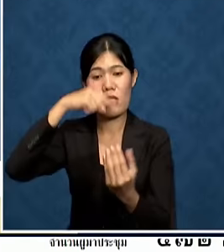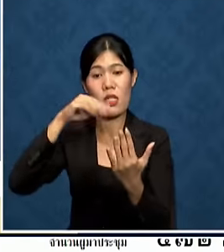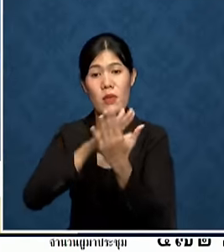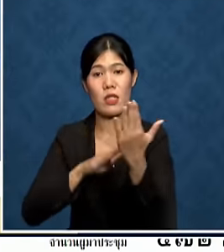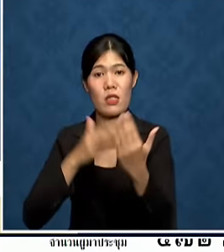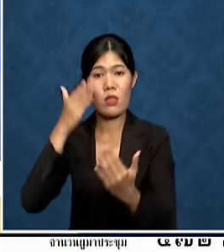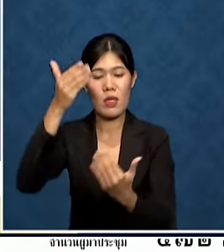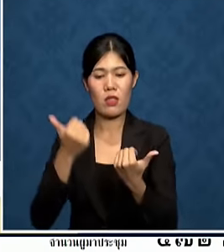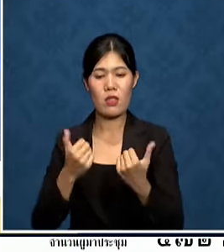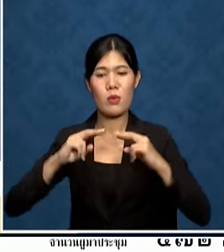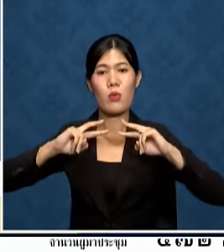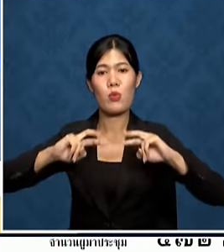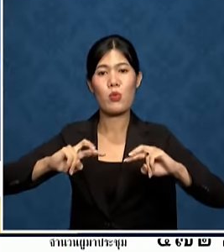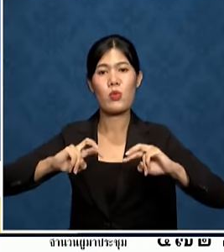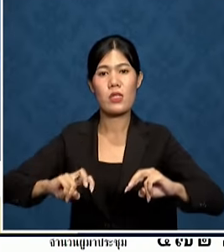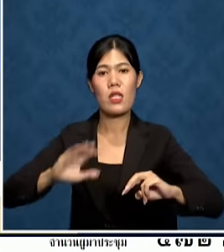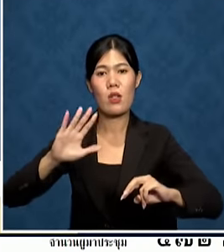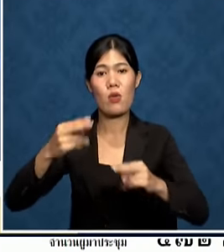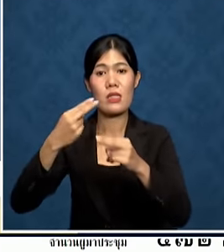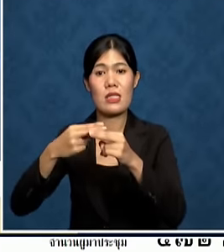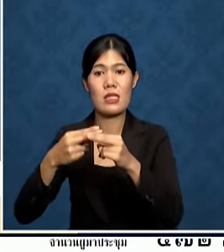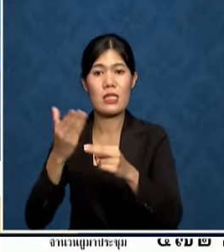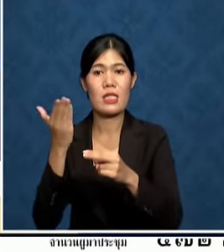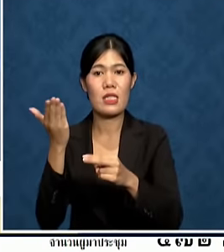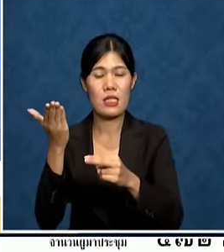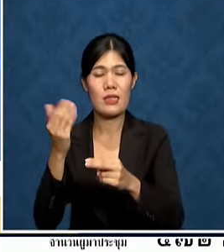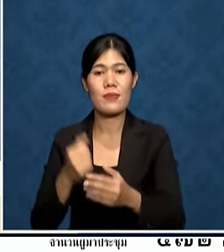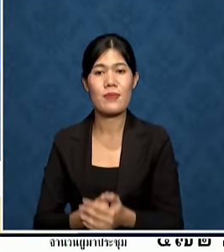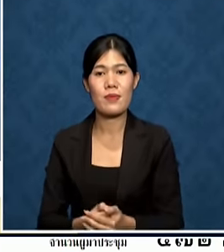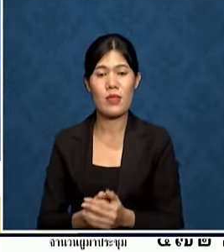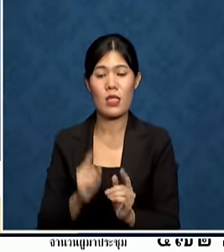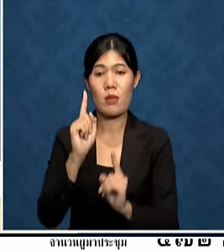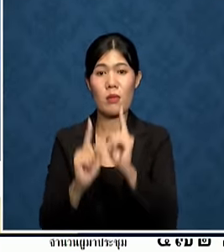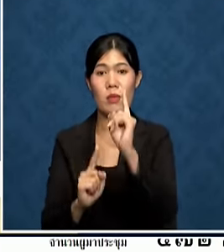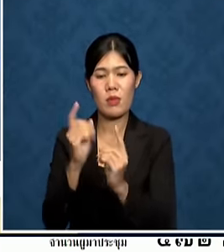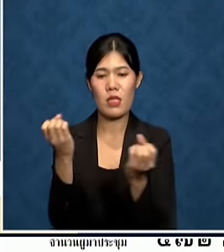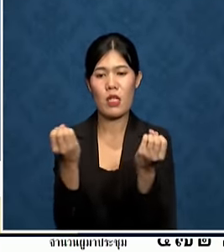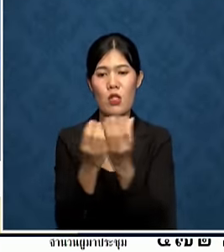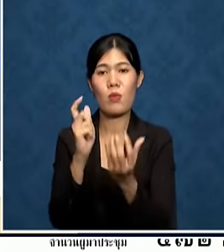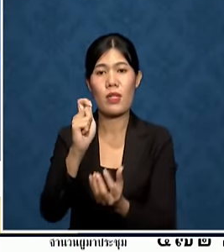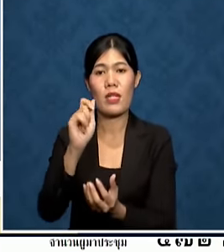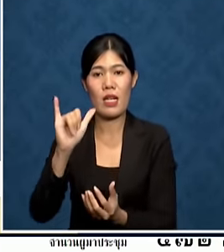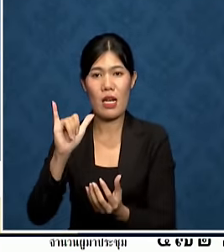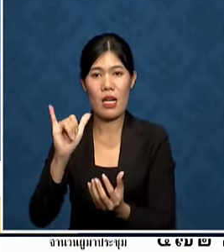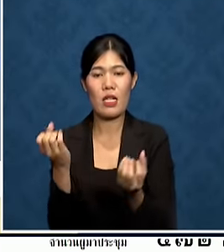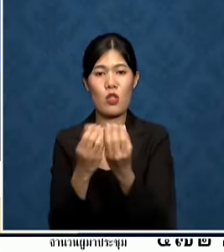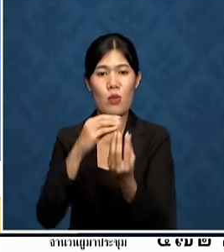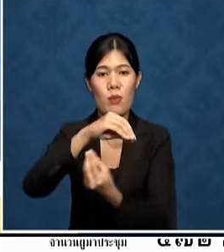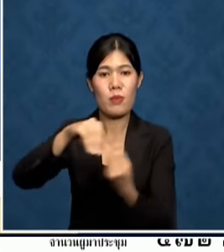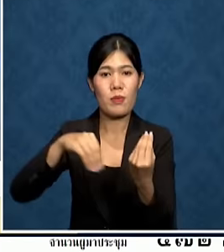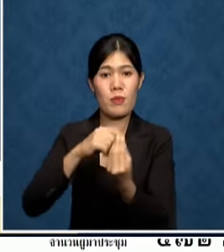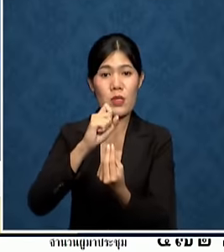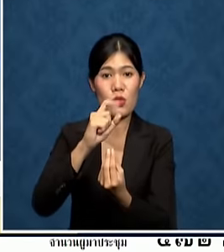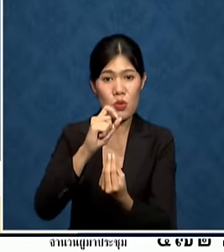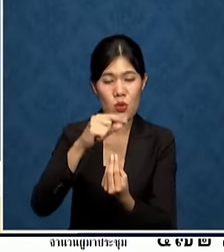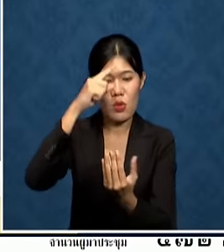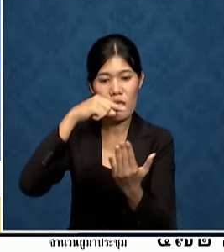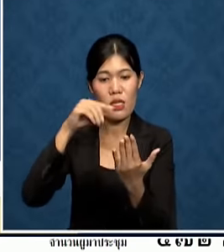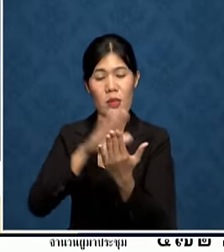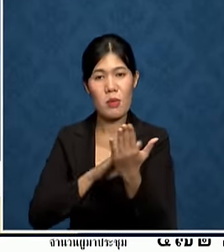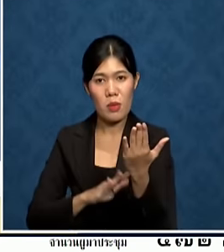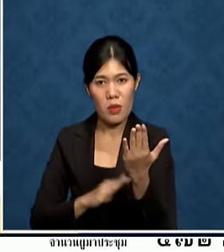วิจัยของ Theeconomist intelligence Unitที่ประเมินผลกระทบของ AIต่อเศรษฐกิจไทยในซาริโอหรือฉากทัศน์ต่าง